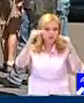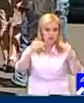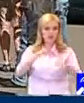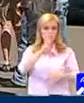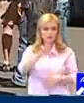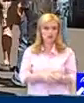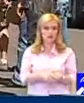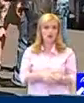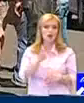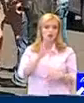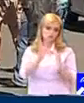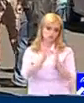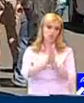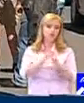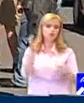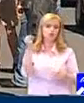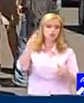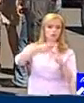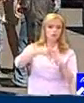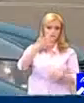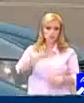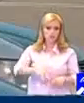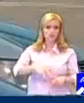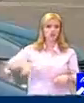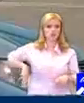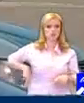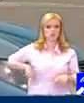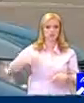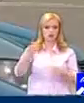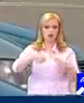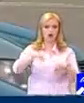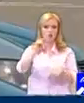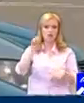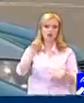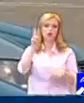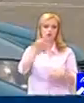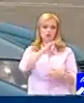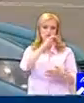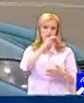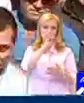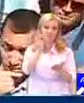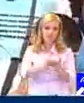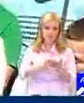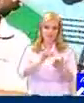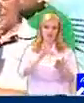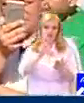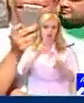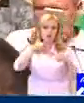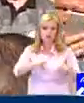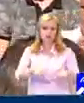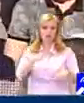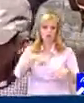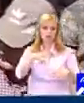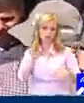la carburanți, dar și demisia șefului Autorității Naționale de Reglementare în Energetică. Instituția este acuzată de lipsă de